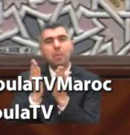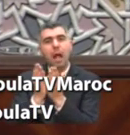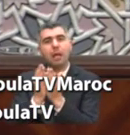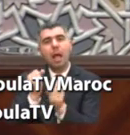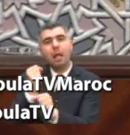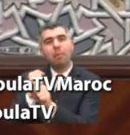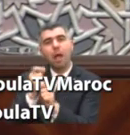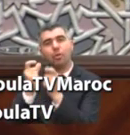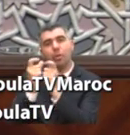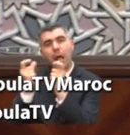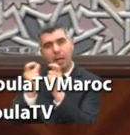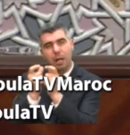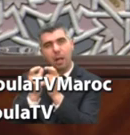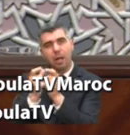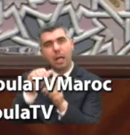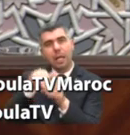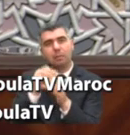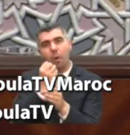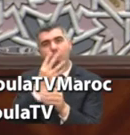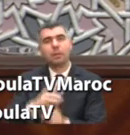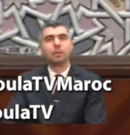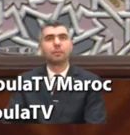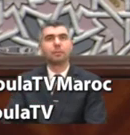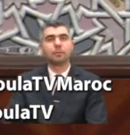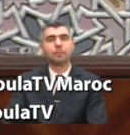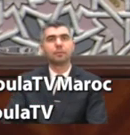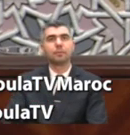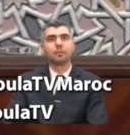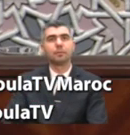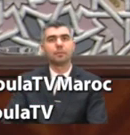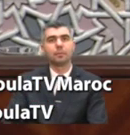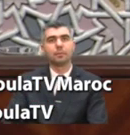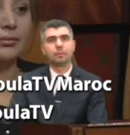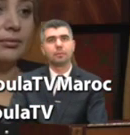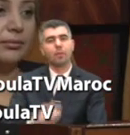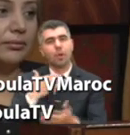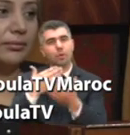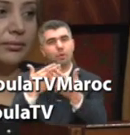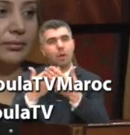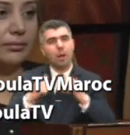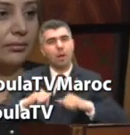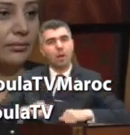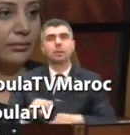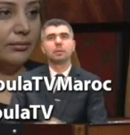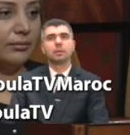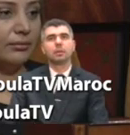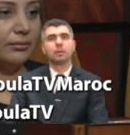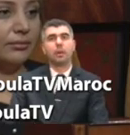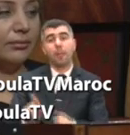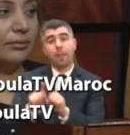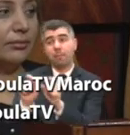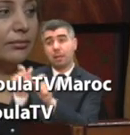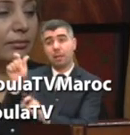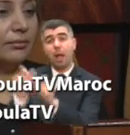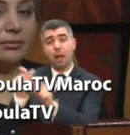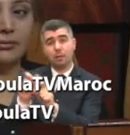النواب المحترمين من الفريق الاشتراكي. تفضلوا السيد النائب المحترم. شكرا سيد الوزير على هذه الفئة اللي